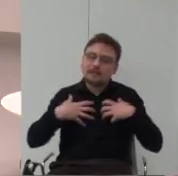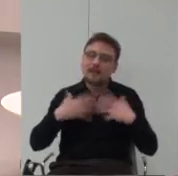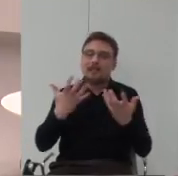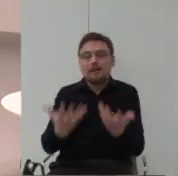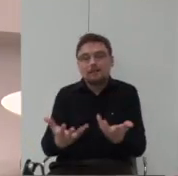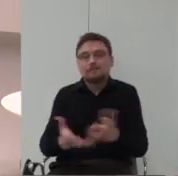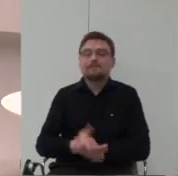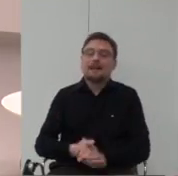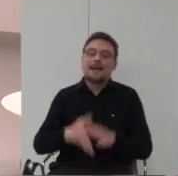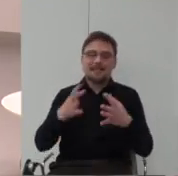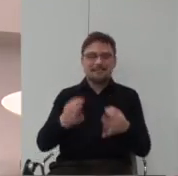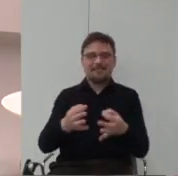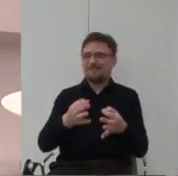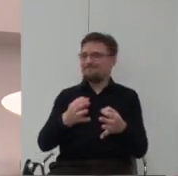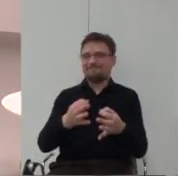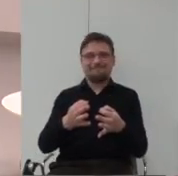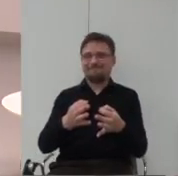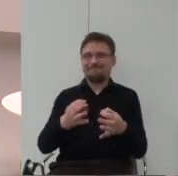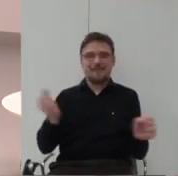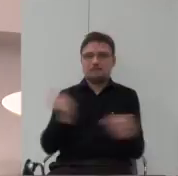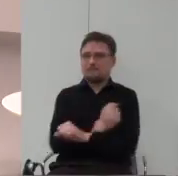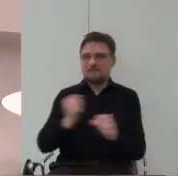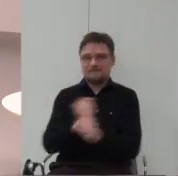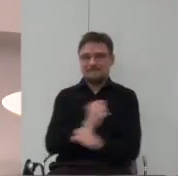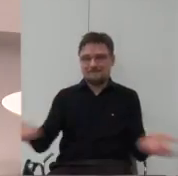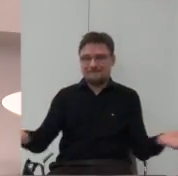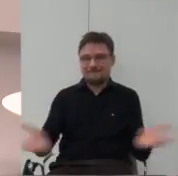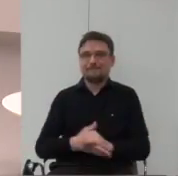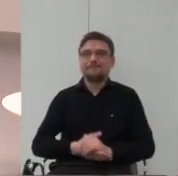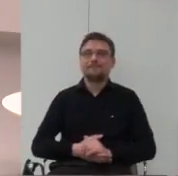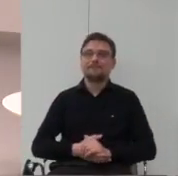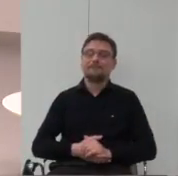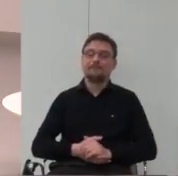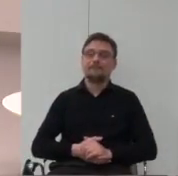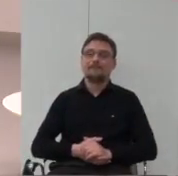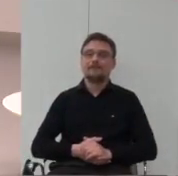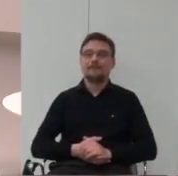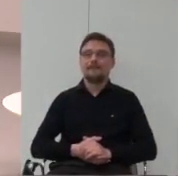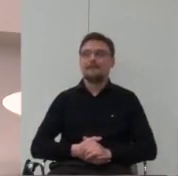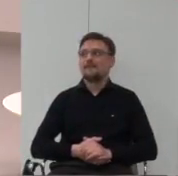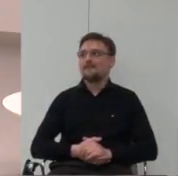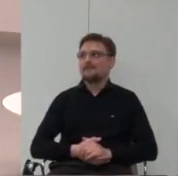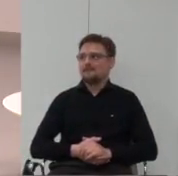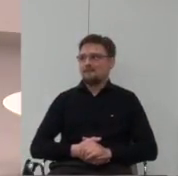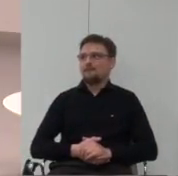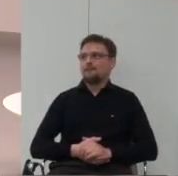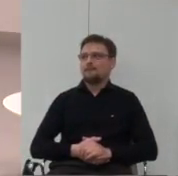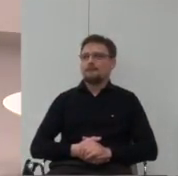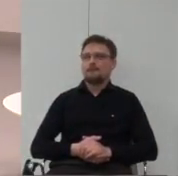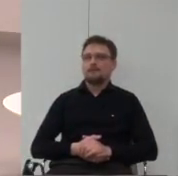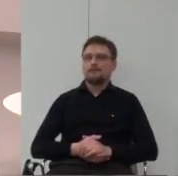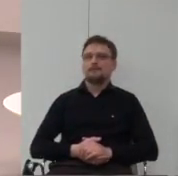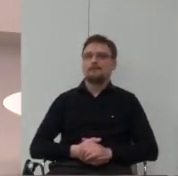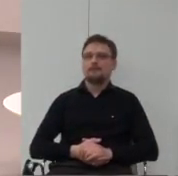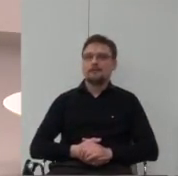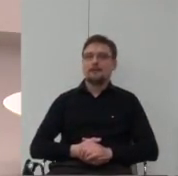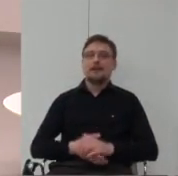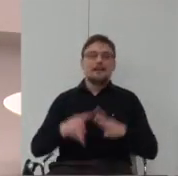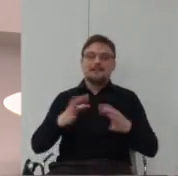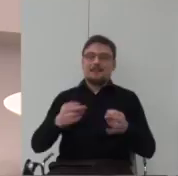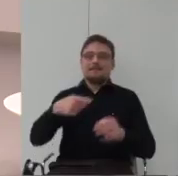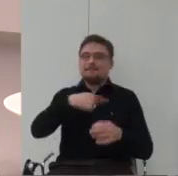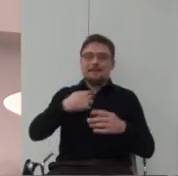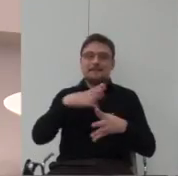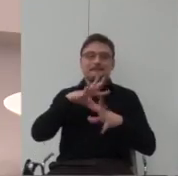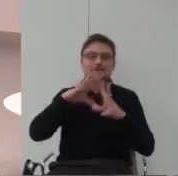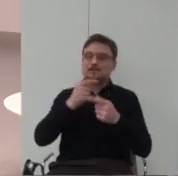zwierząt w mieście i nie zawsze ta oferta, która w tej chwili mieszkań jest ogólnie dostępna, spełnia wszystkie te zapotrzebowania. Ja